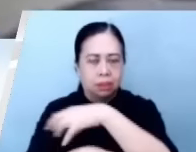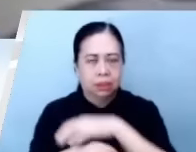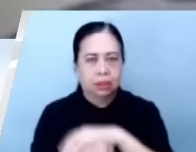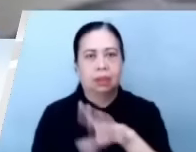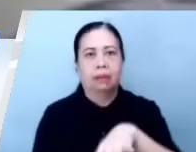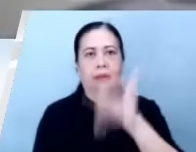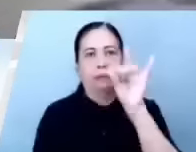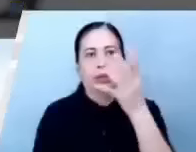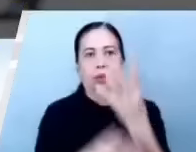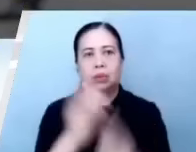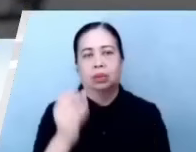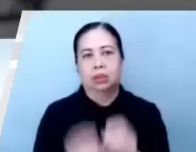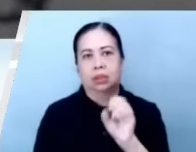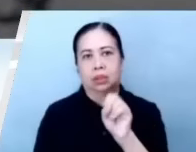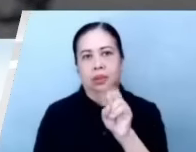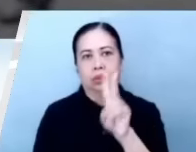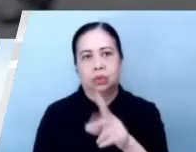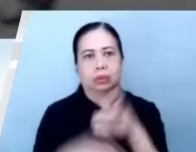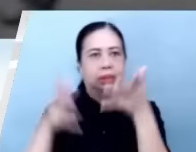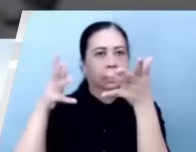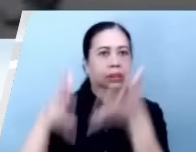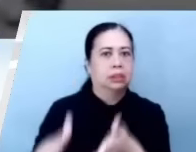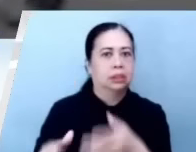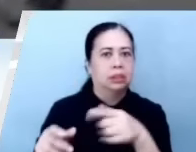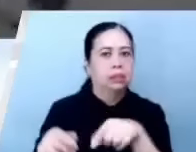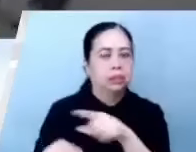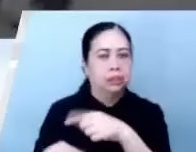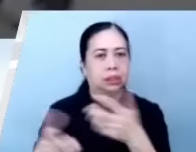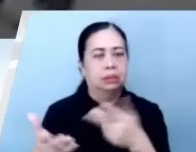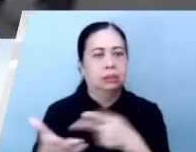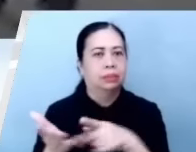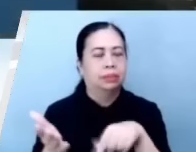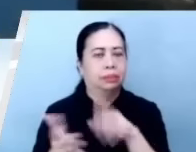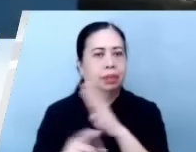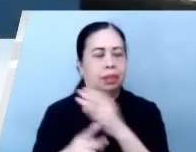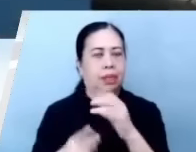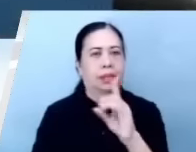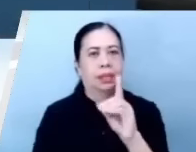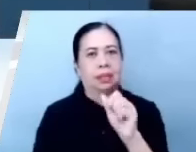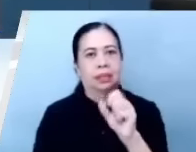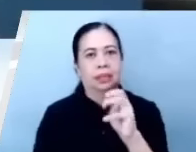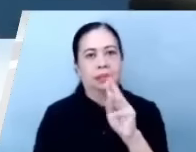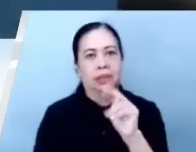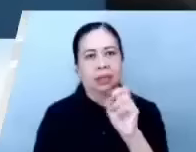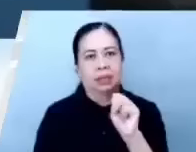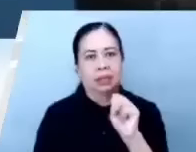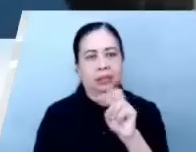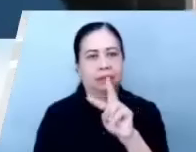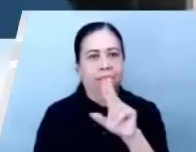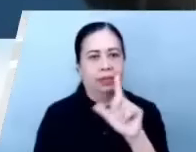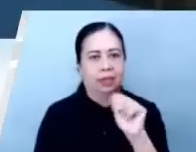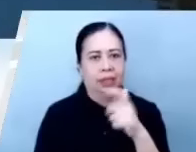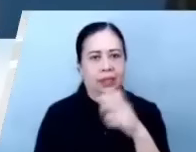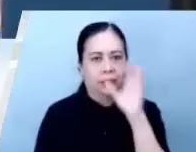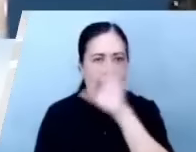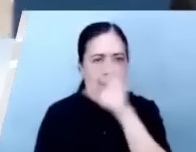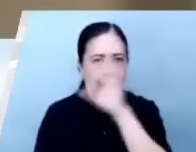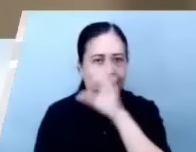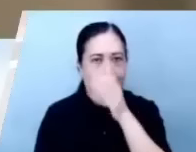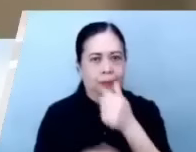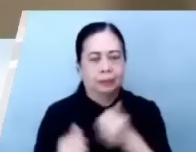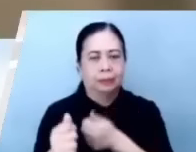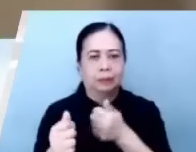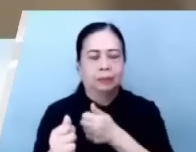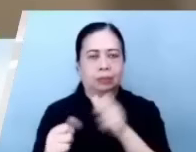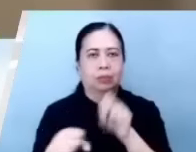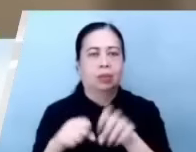sasakyan na iniwan ng suspek sa bahagi ng Barangay das Marias Village nagsagawa naman ng drag de operation ng mga autoridad kaya nahuli